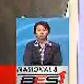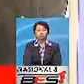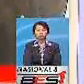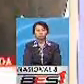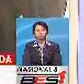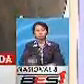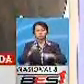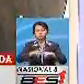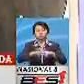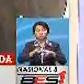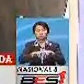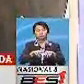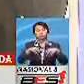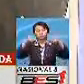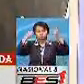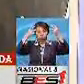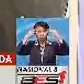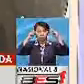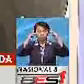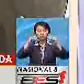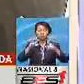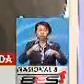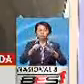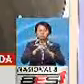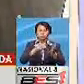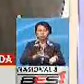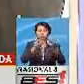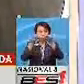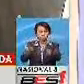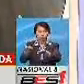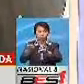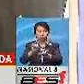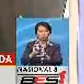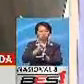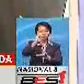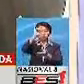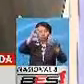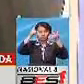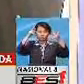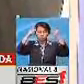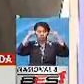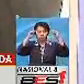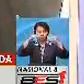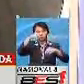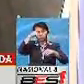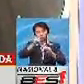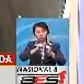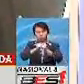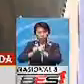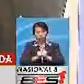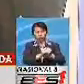Duduk sebagai Perdana Menteri, ia juga membawa institusi Perdana Menteri untuk